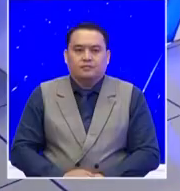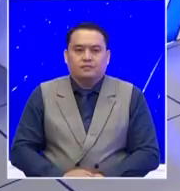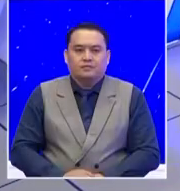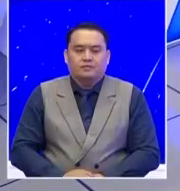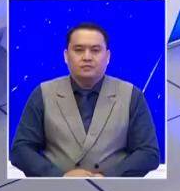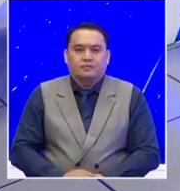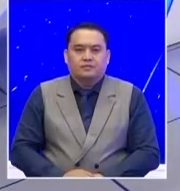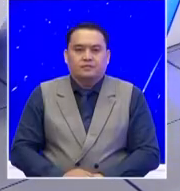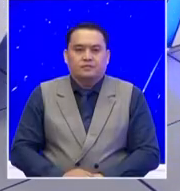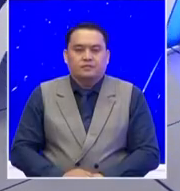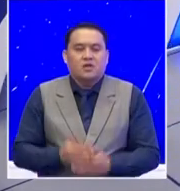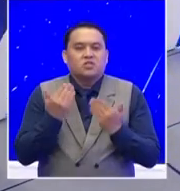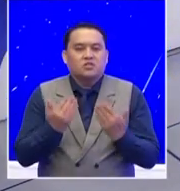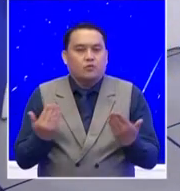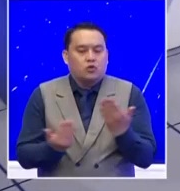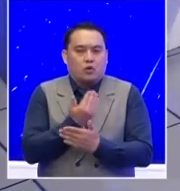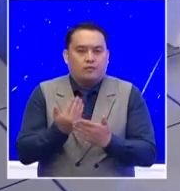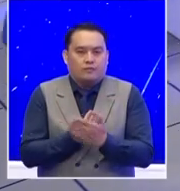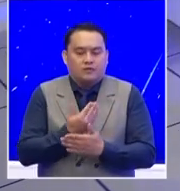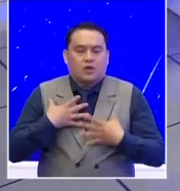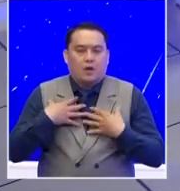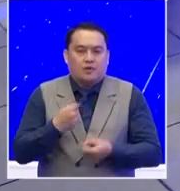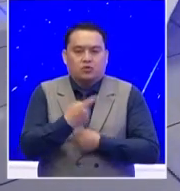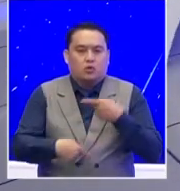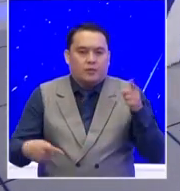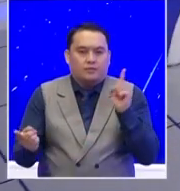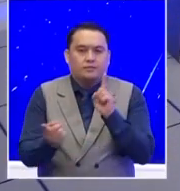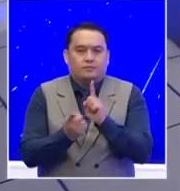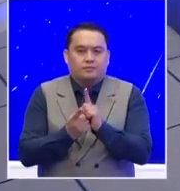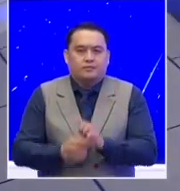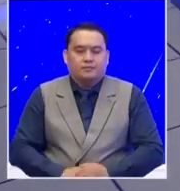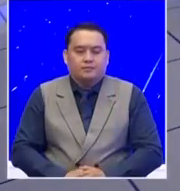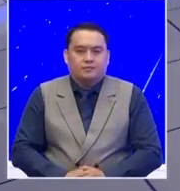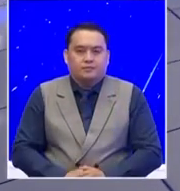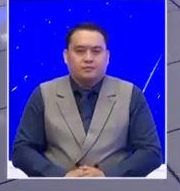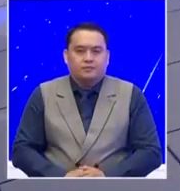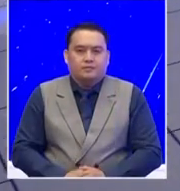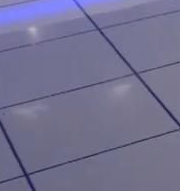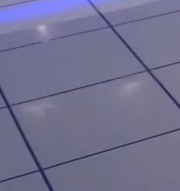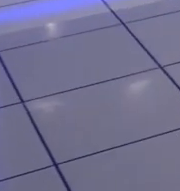Это была вся информация к этому часу. Спасибо за внимание. До свидания.